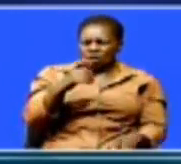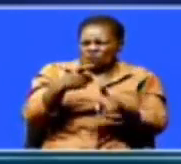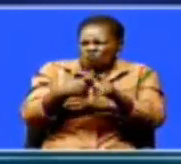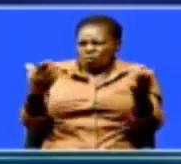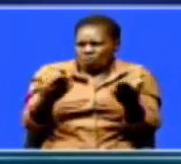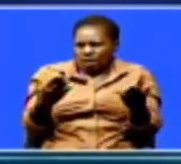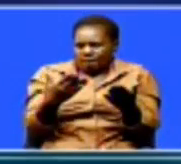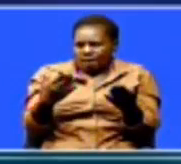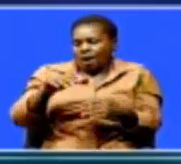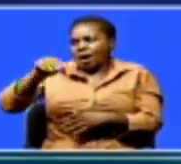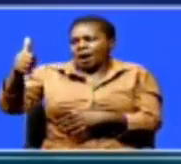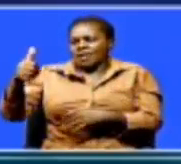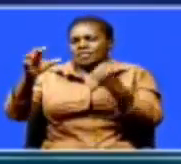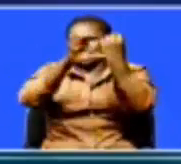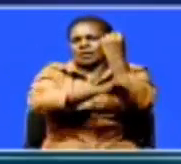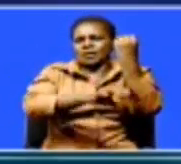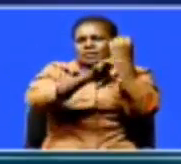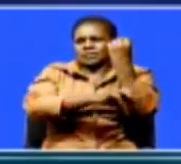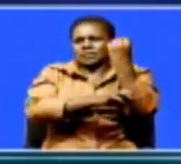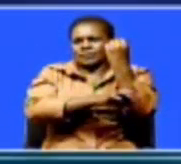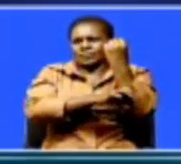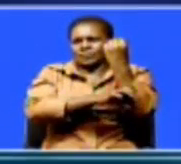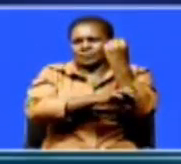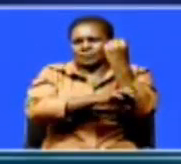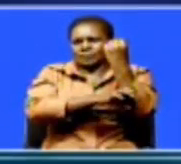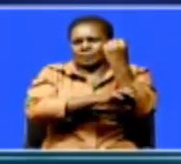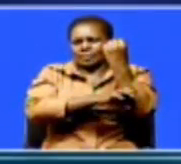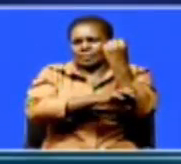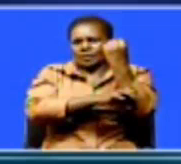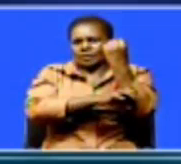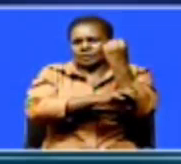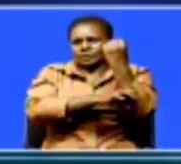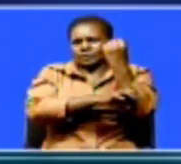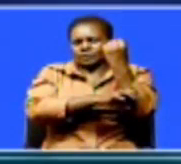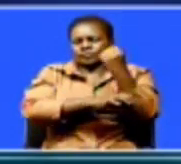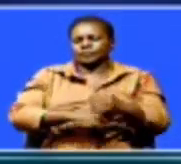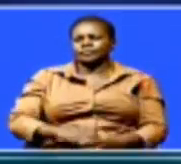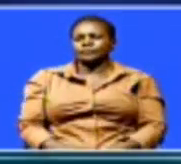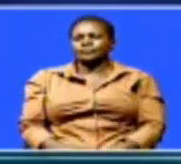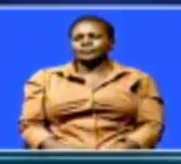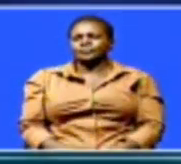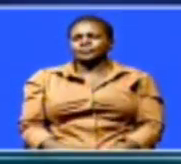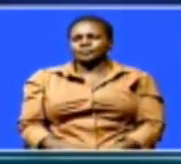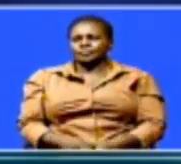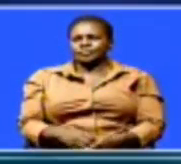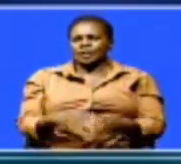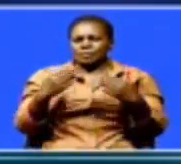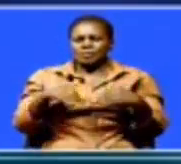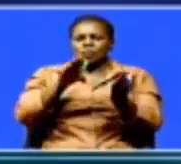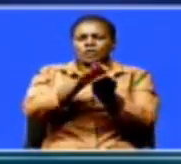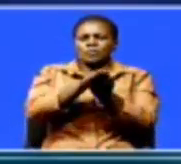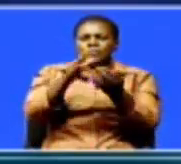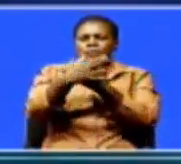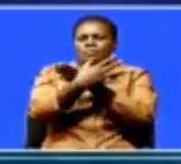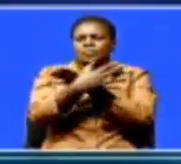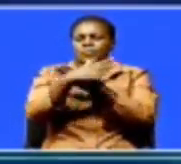wanatoka mataifa ya kigeni, hivyo nafuu itapatikana makali ya corona yakipungua. Farmers at the moment are